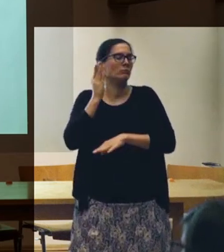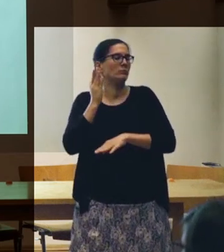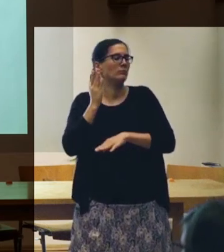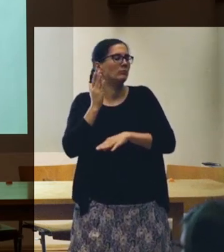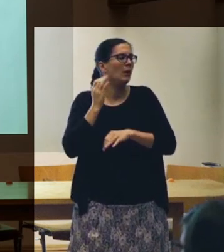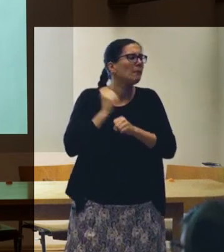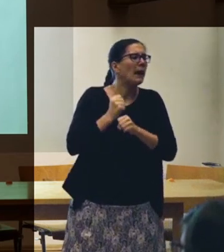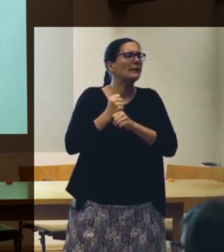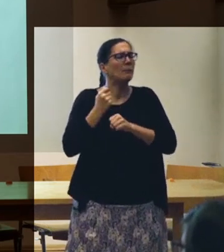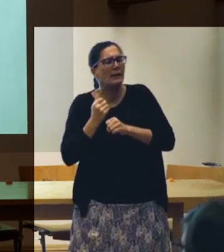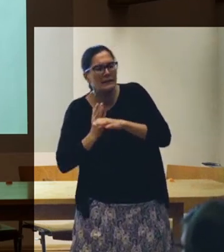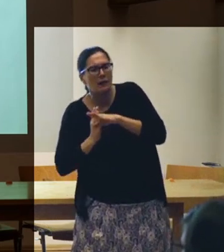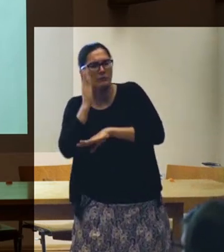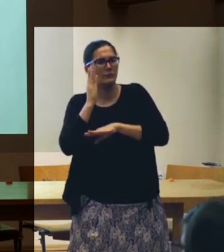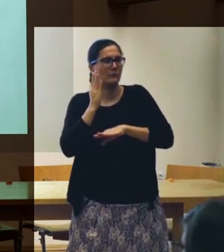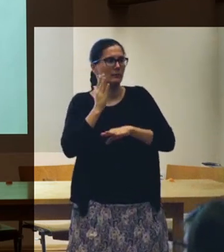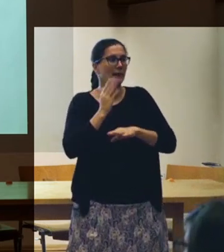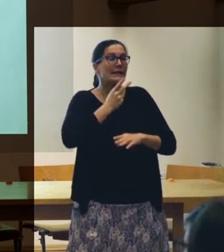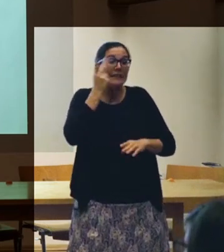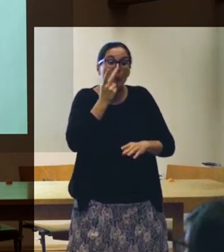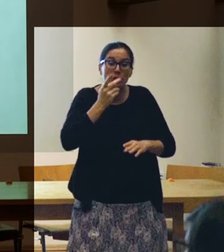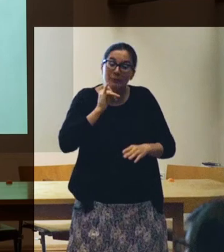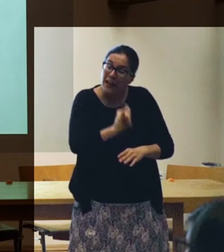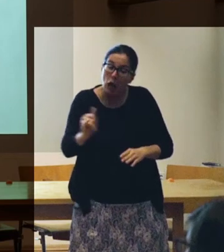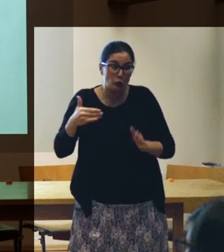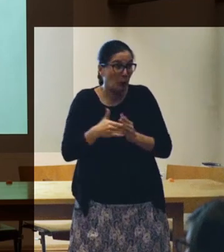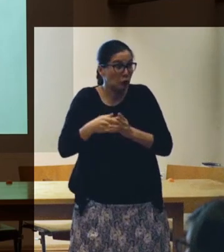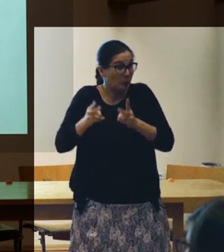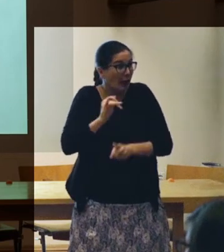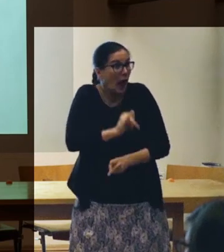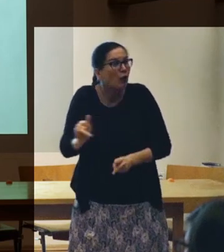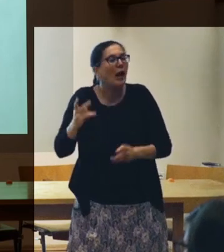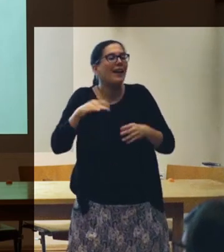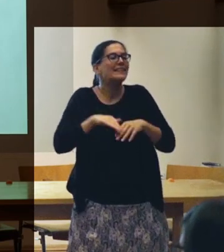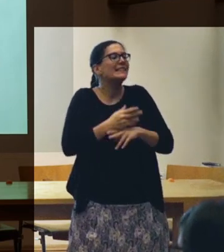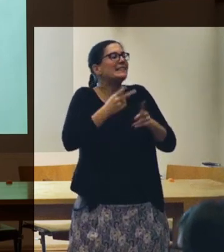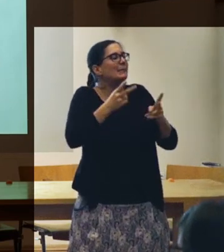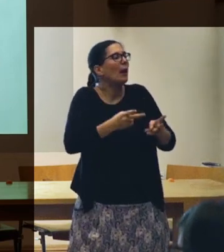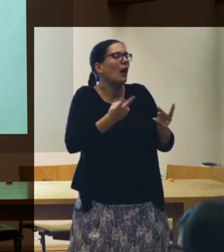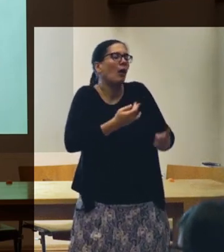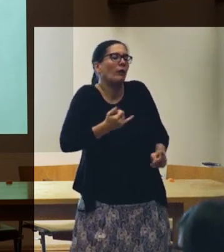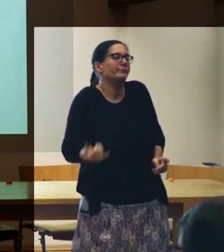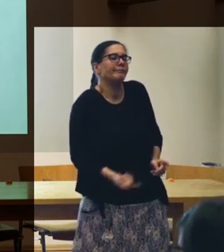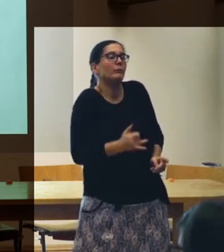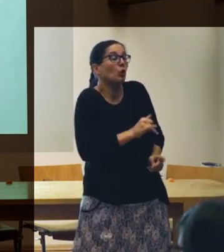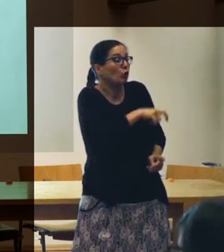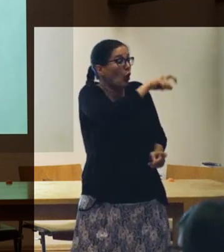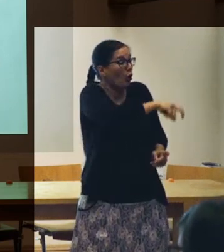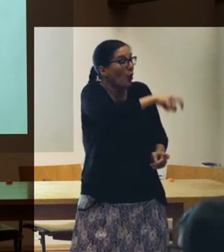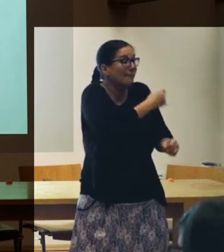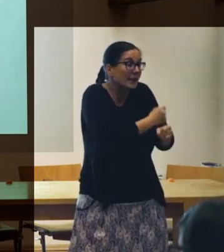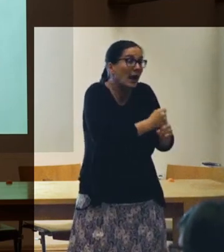oblast péče vysává, a i když vlastně ta společnost na ní zcela jakoby stojí.